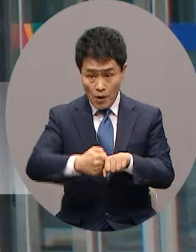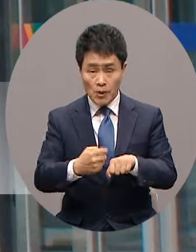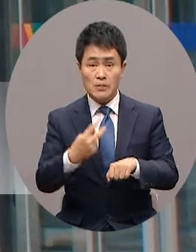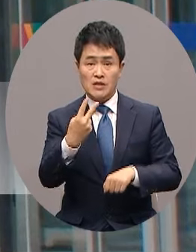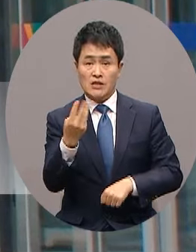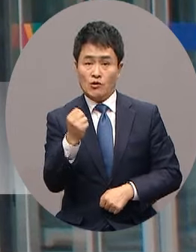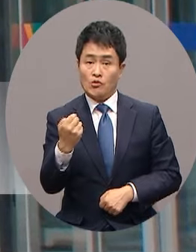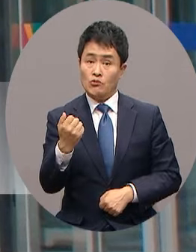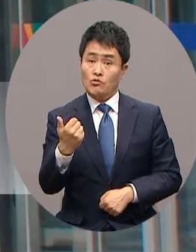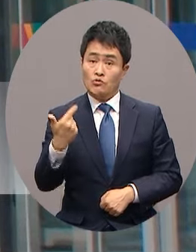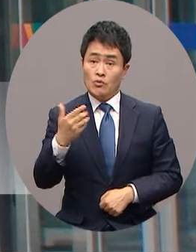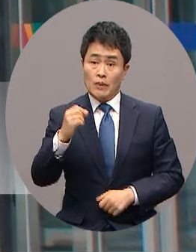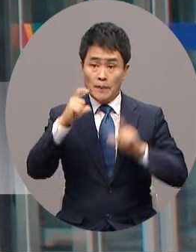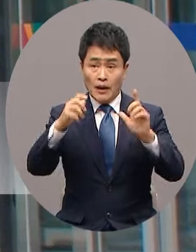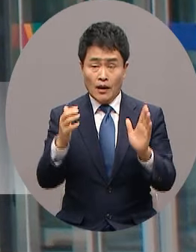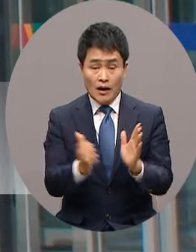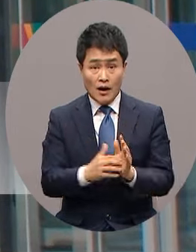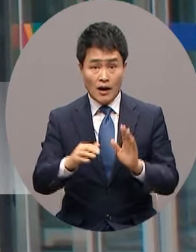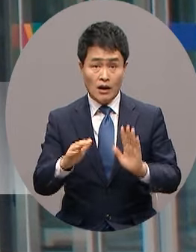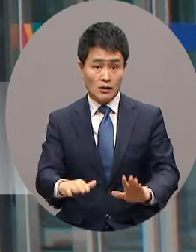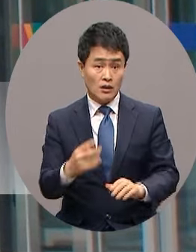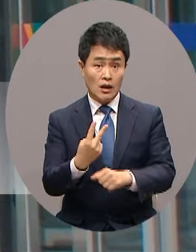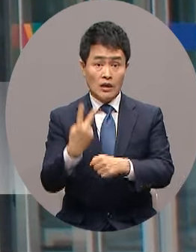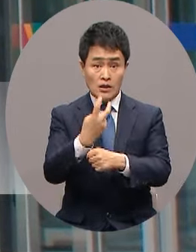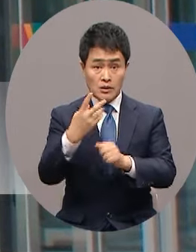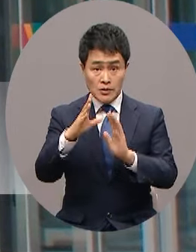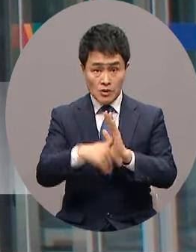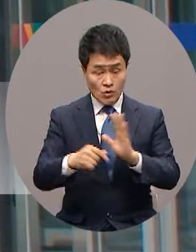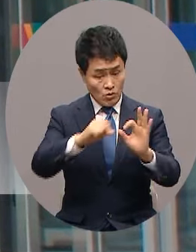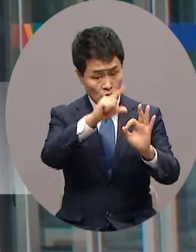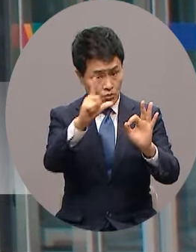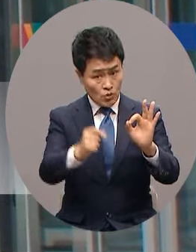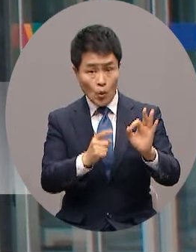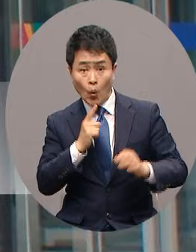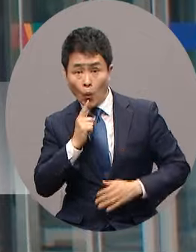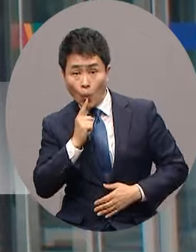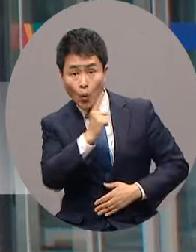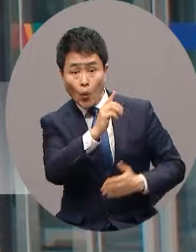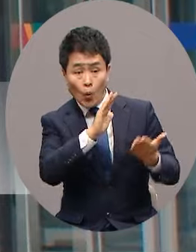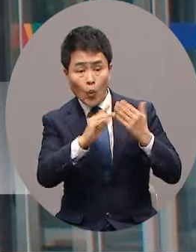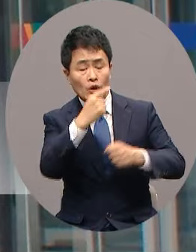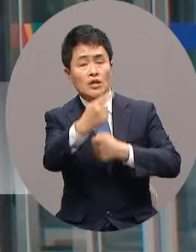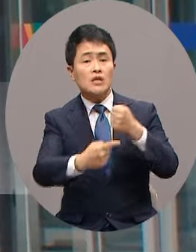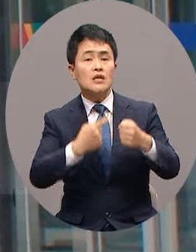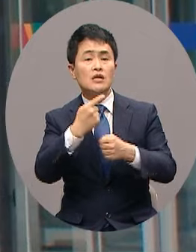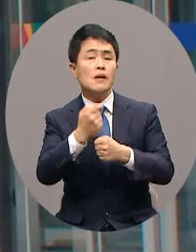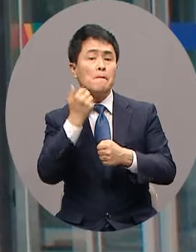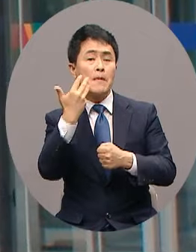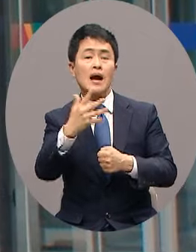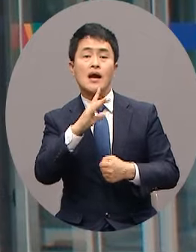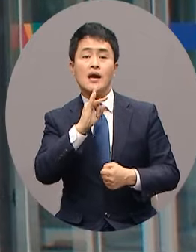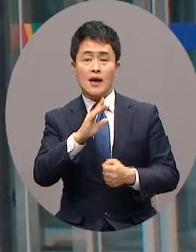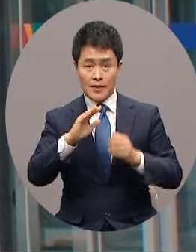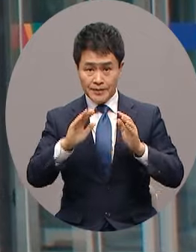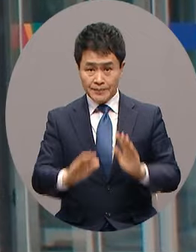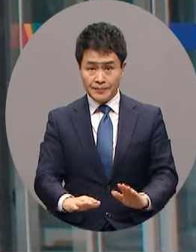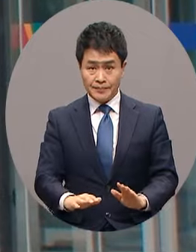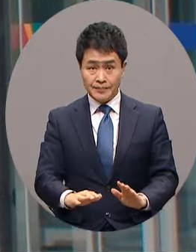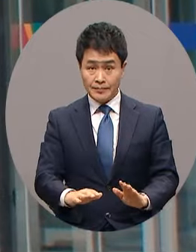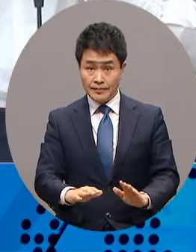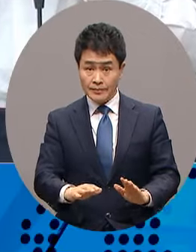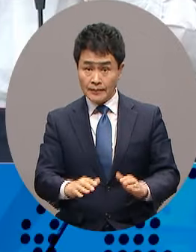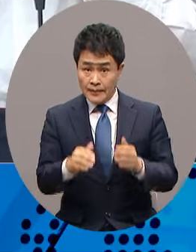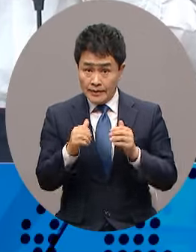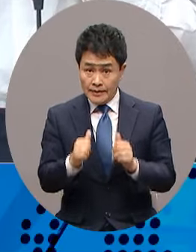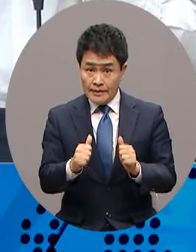선고했습니다 이전 부지사가 지난 2022년 10월 기소된지 1년 8개월 만입니다 편